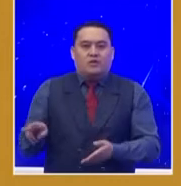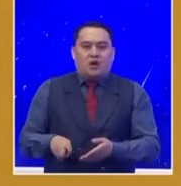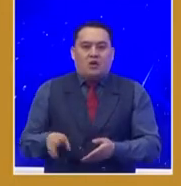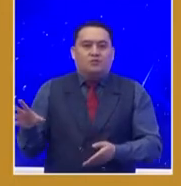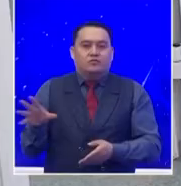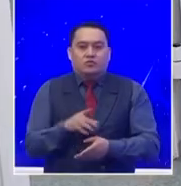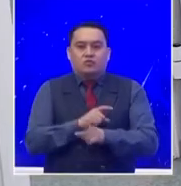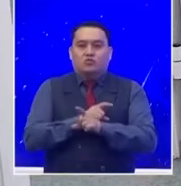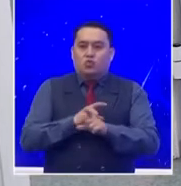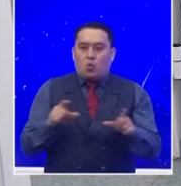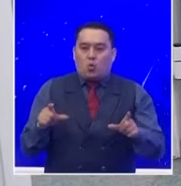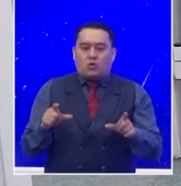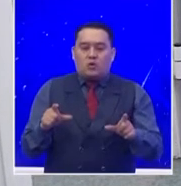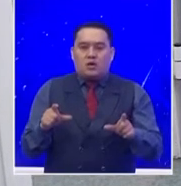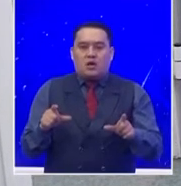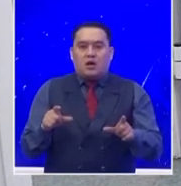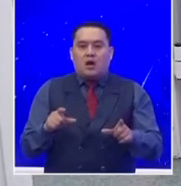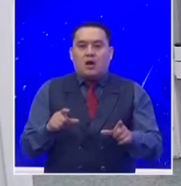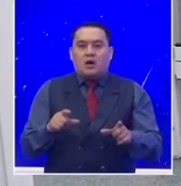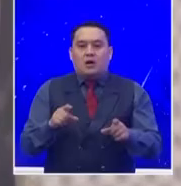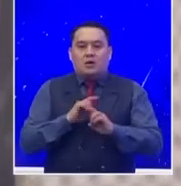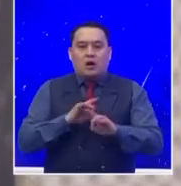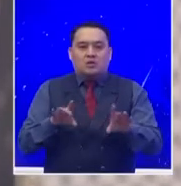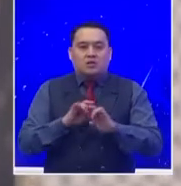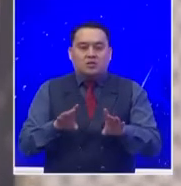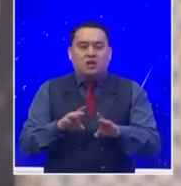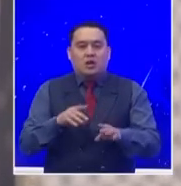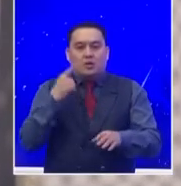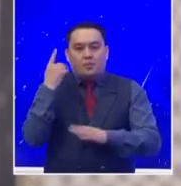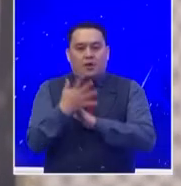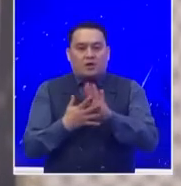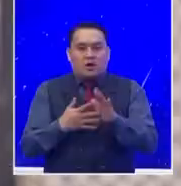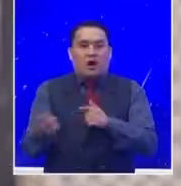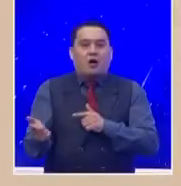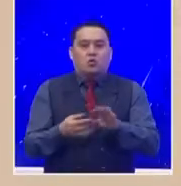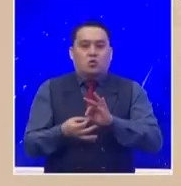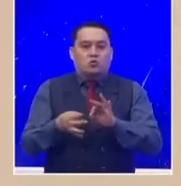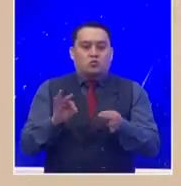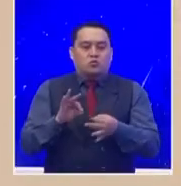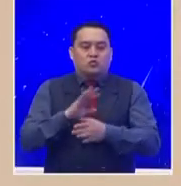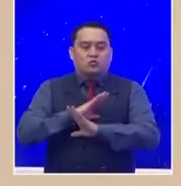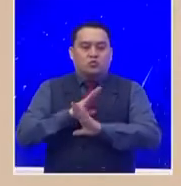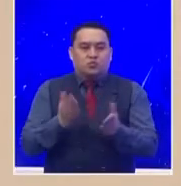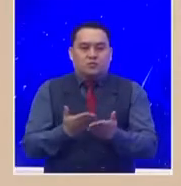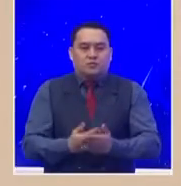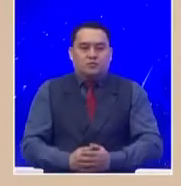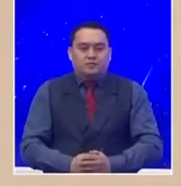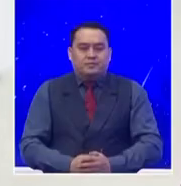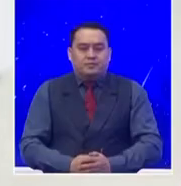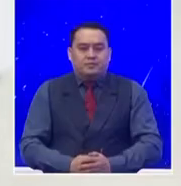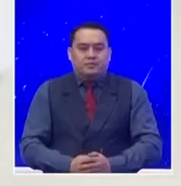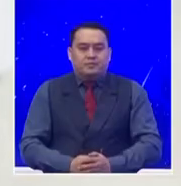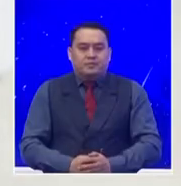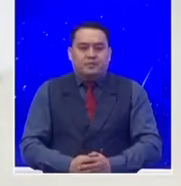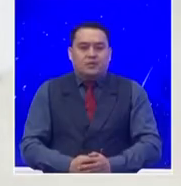всех общеобразовательных учреждений. Они проинструктировали руководителей и поручили быть готовыми к непредвиденным ситуациям. В рамках